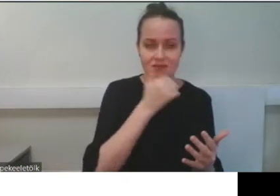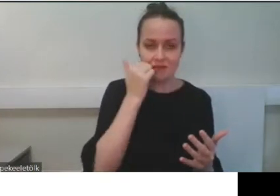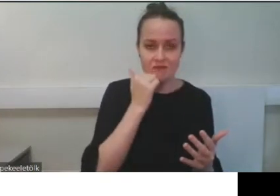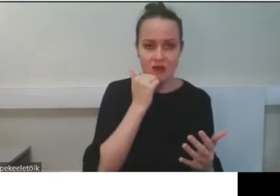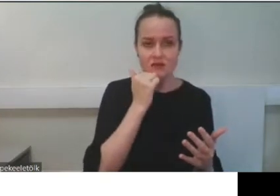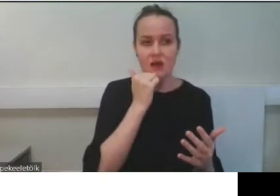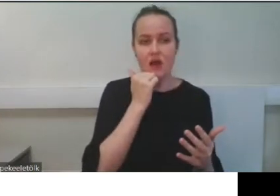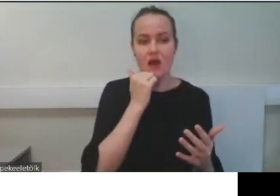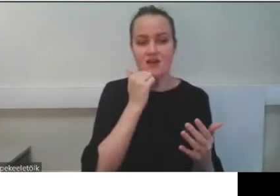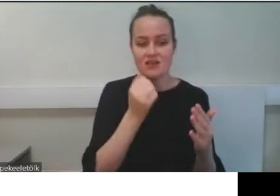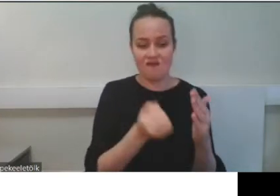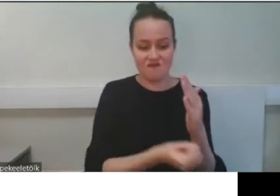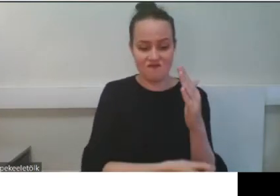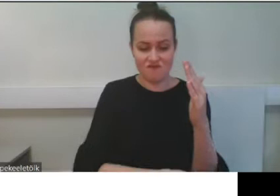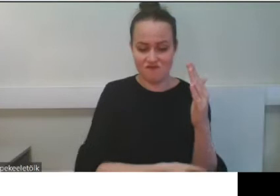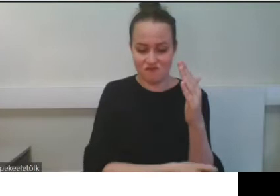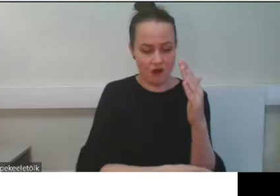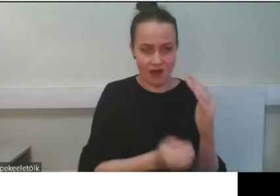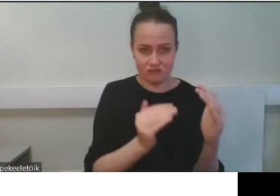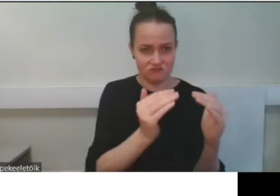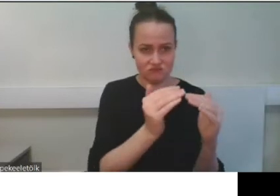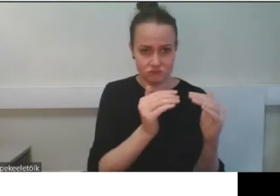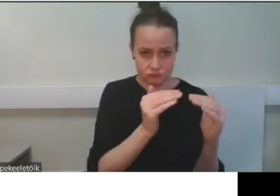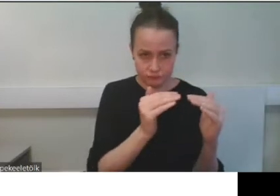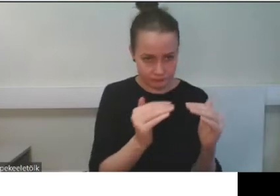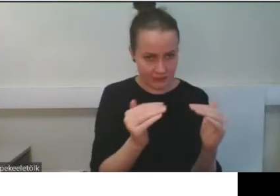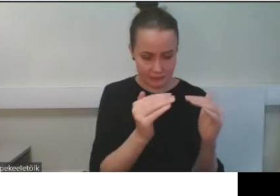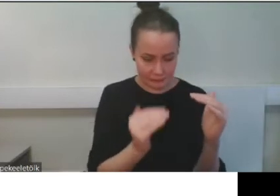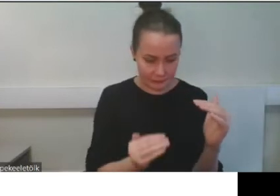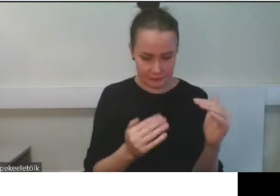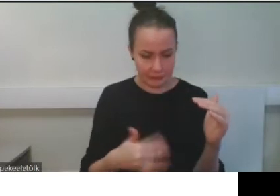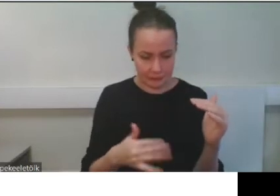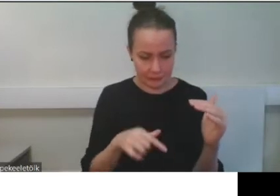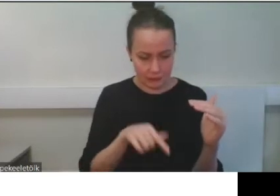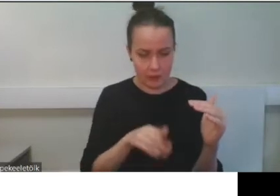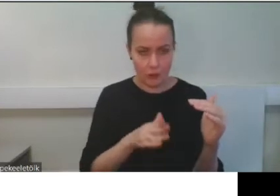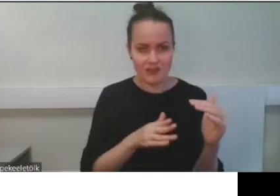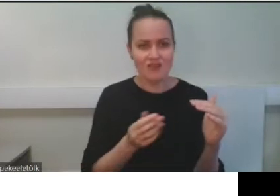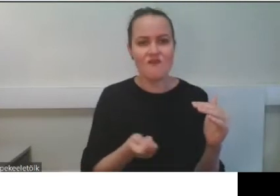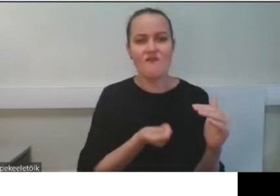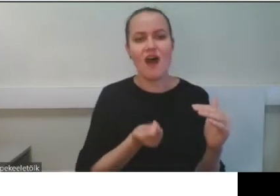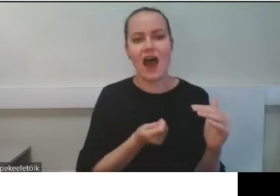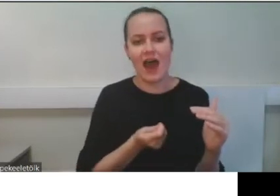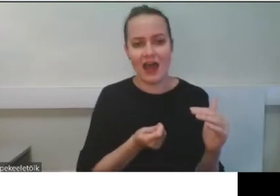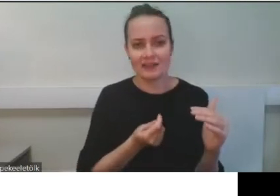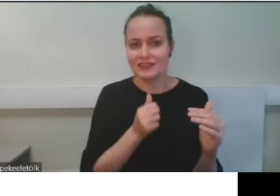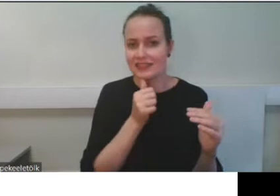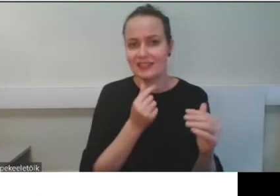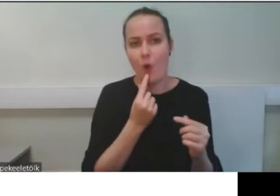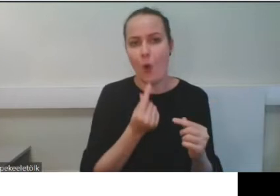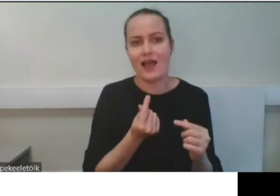on näha , et näiteks , et puuetega inimeste vaesus tervikuna on mõnevõrra suurem